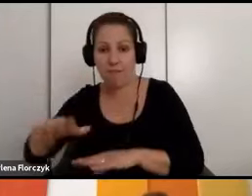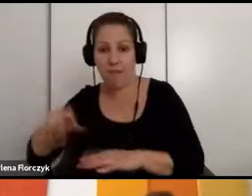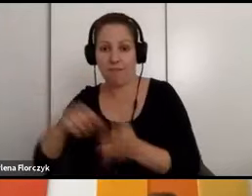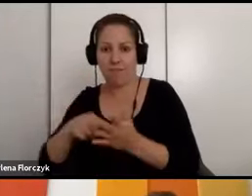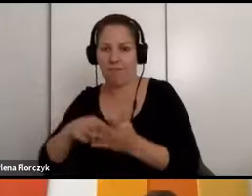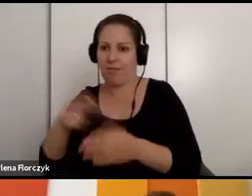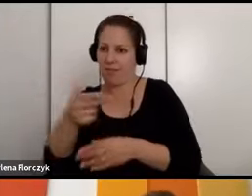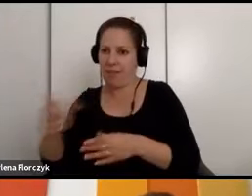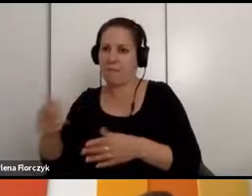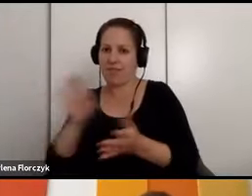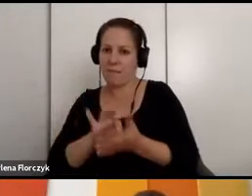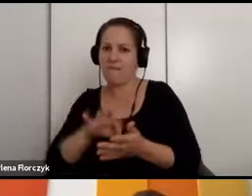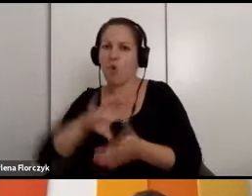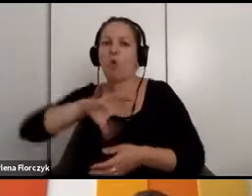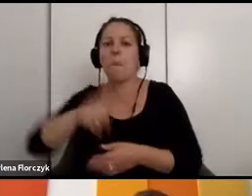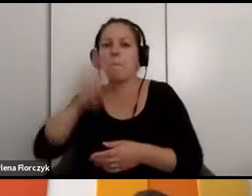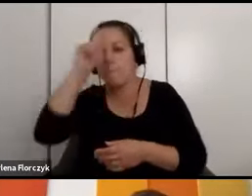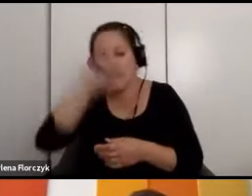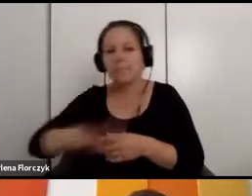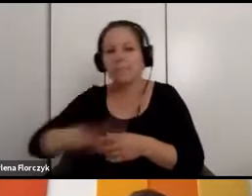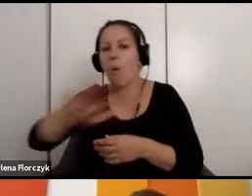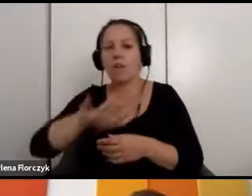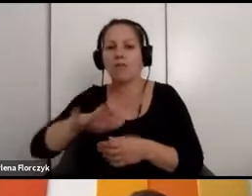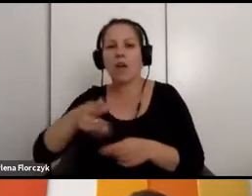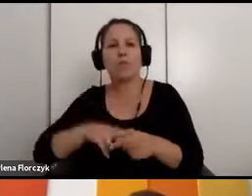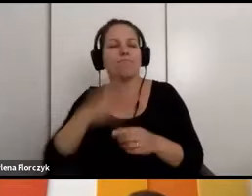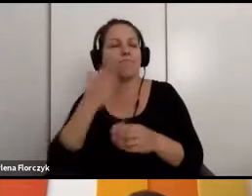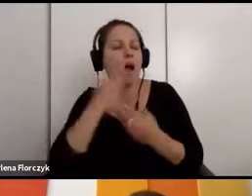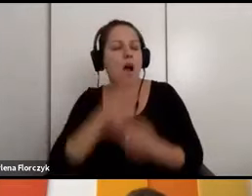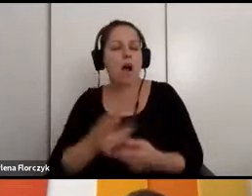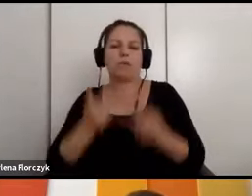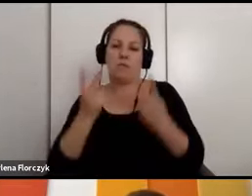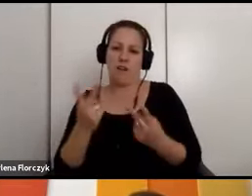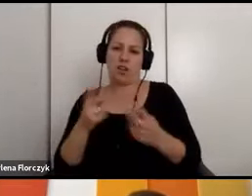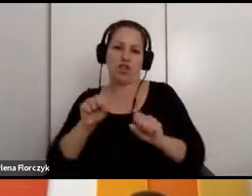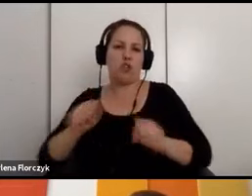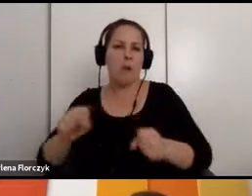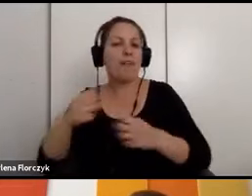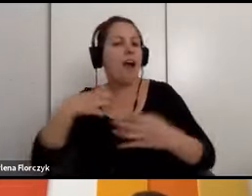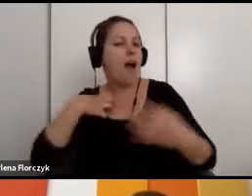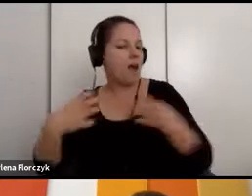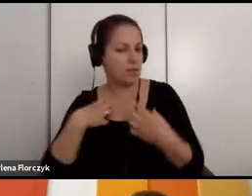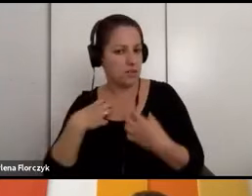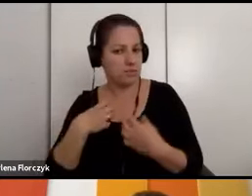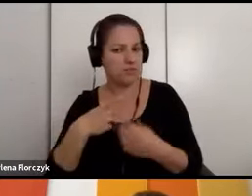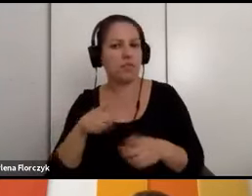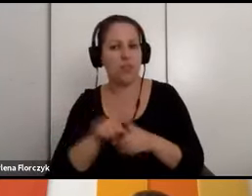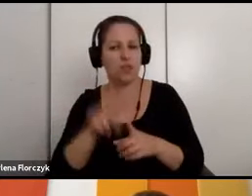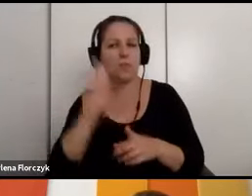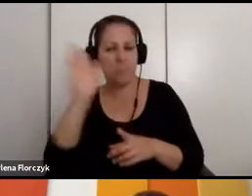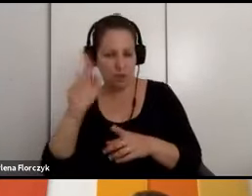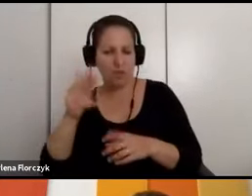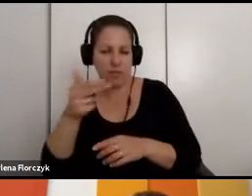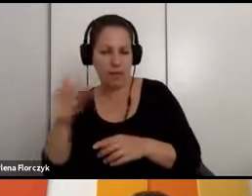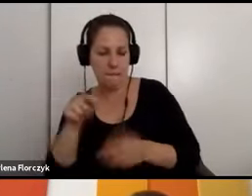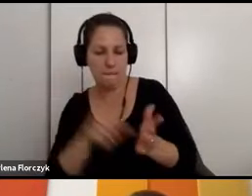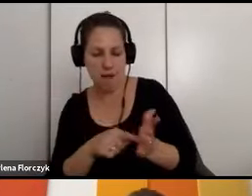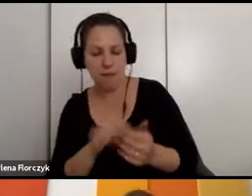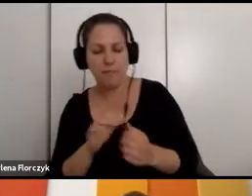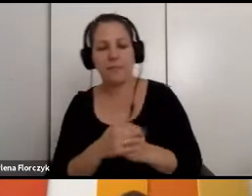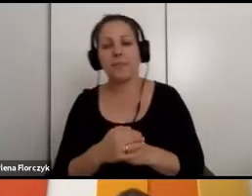temat tutaj grupy społecznej, która jest bardzo ważna w działaniach artystycznych, też zostanie poruszony.